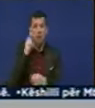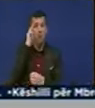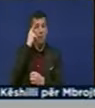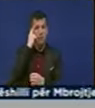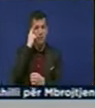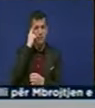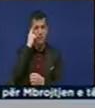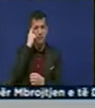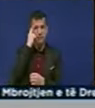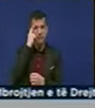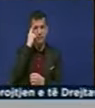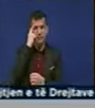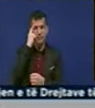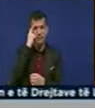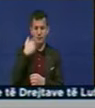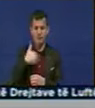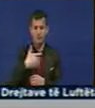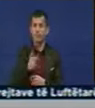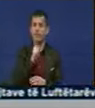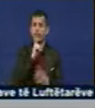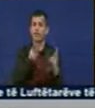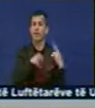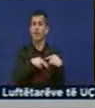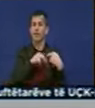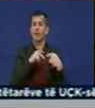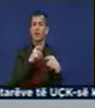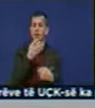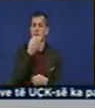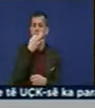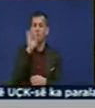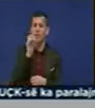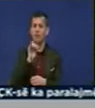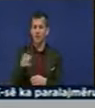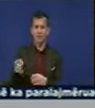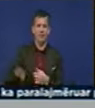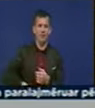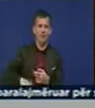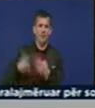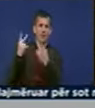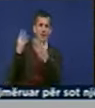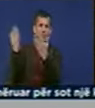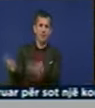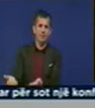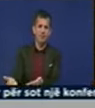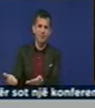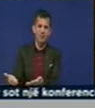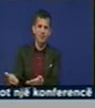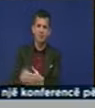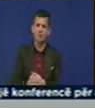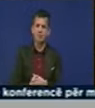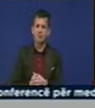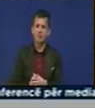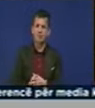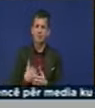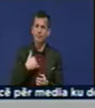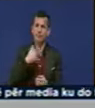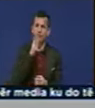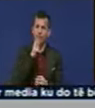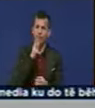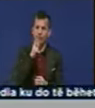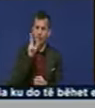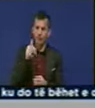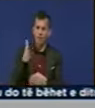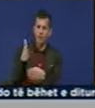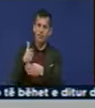vjen nevoja për përgjithshmëri, kush më mirë se gratë mund ta bëj. Ne po kërkojmë edhe mbështetje